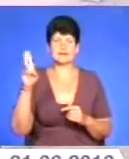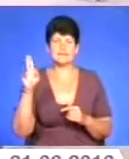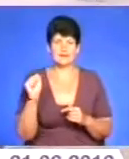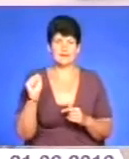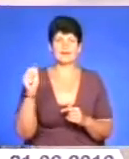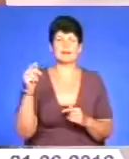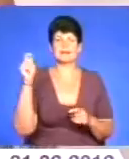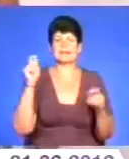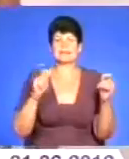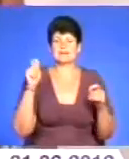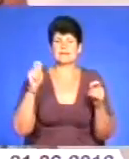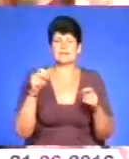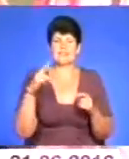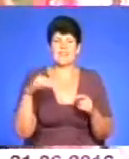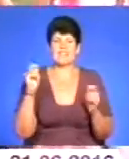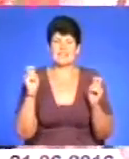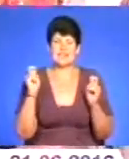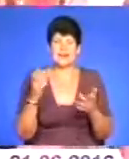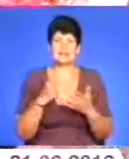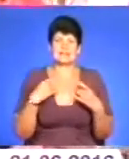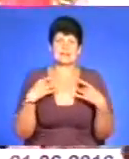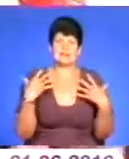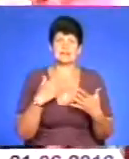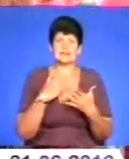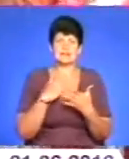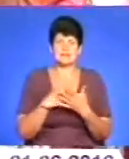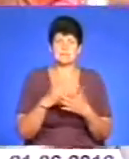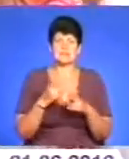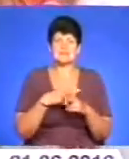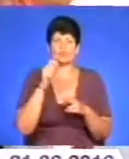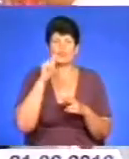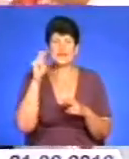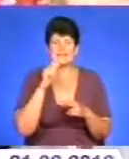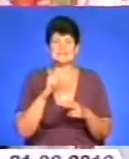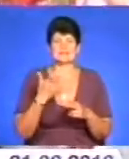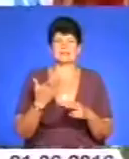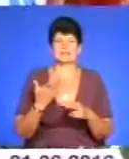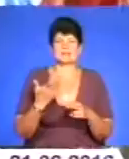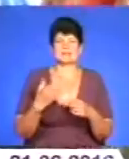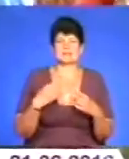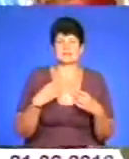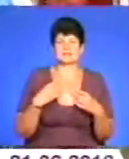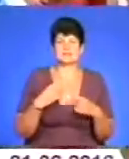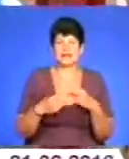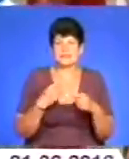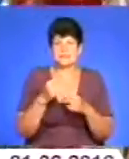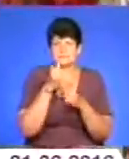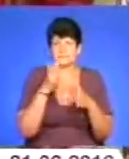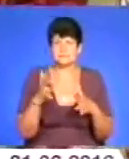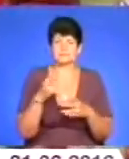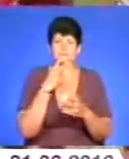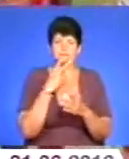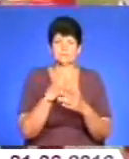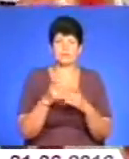період зелених свят, без українських традицій нікуди. Театр «Скозовий» демонструє тернополянам старовинний обряд